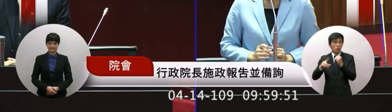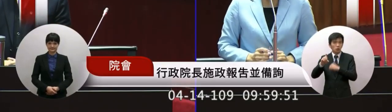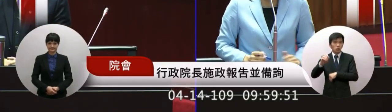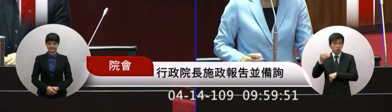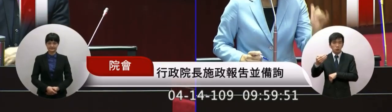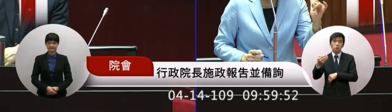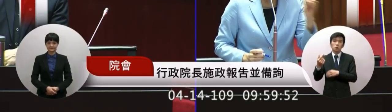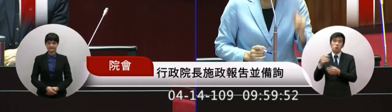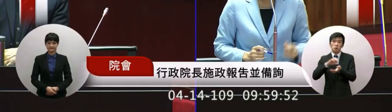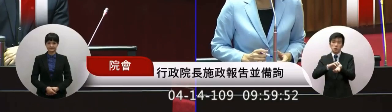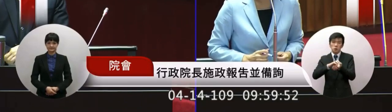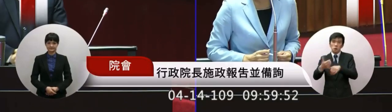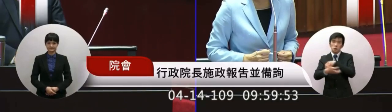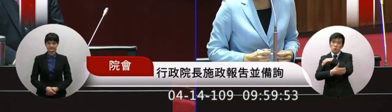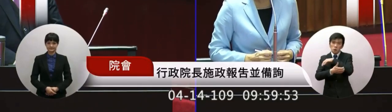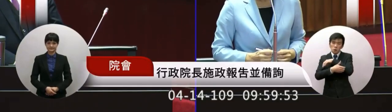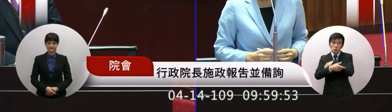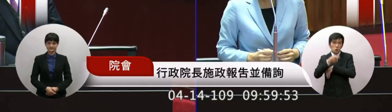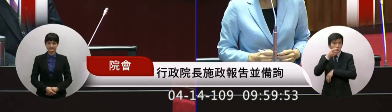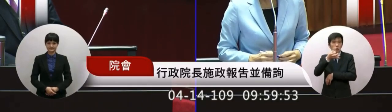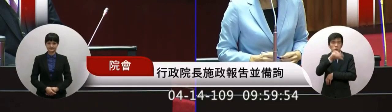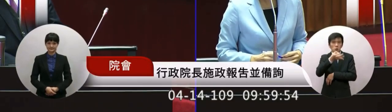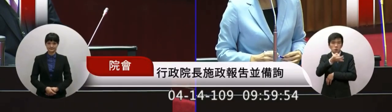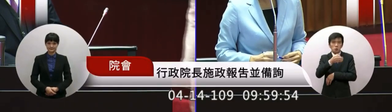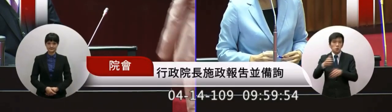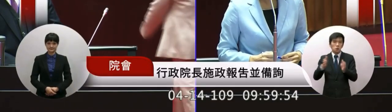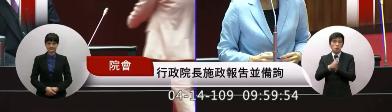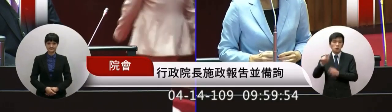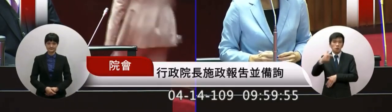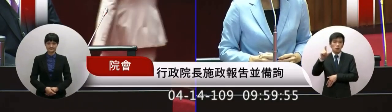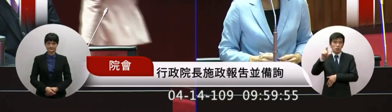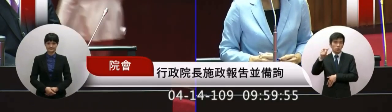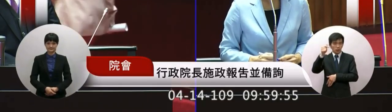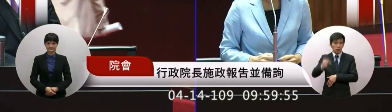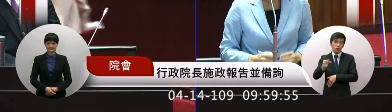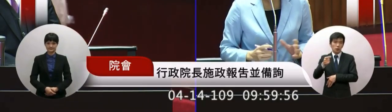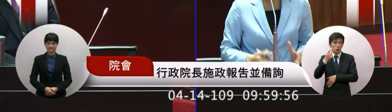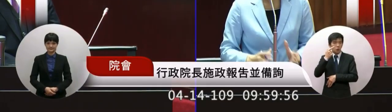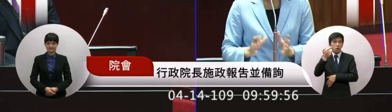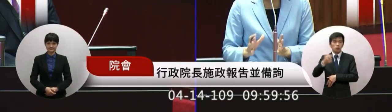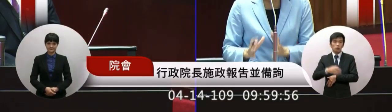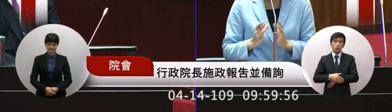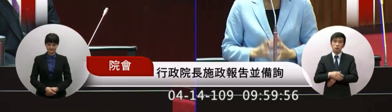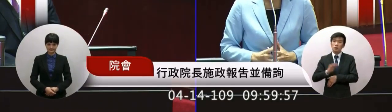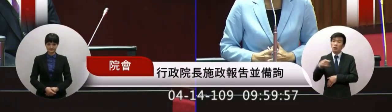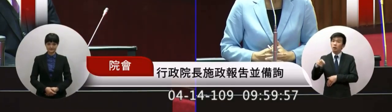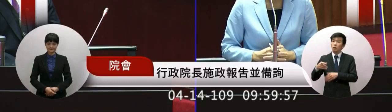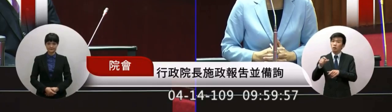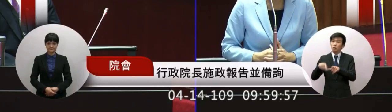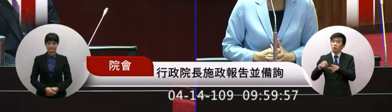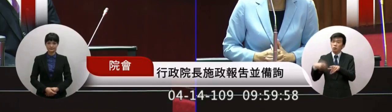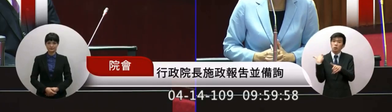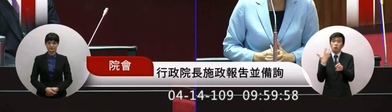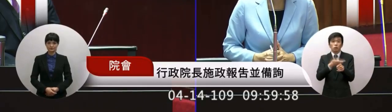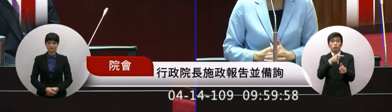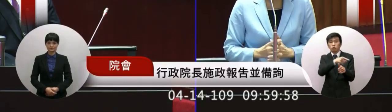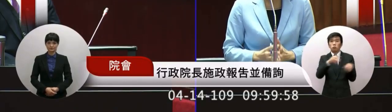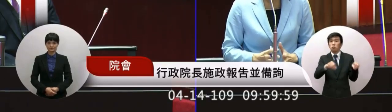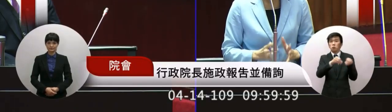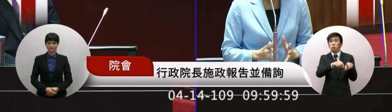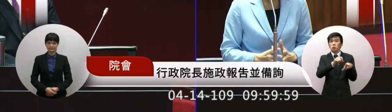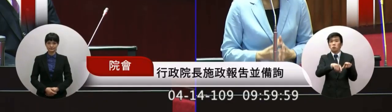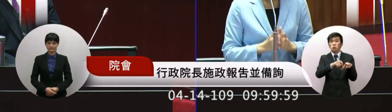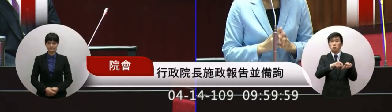护费高达660亿之多，医院却将这样的病床照护工作呢外包给中介业，只抽成不把